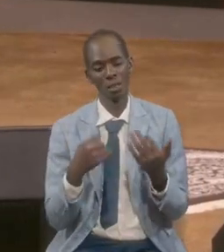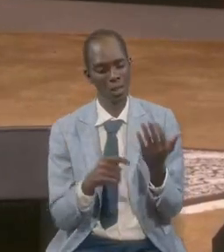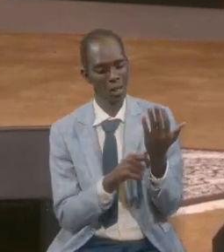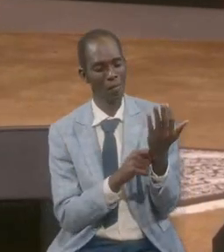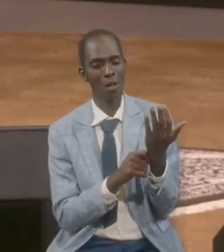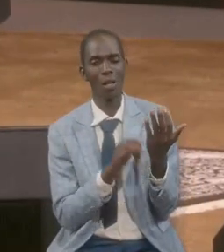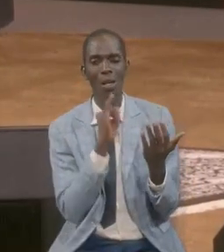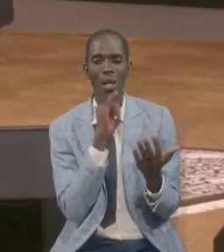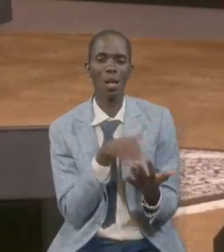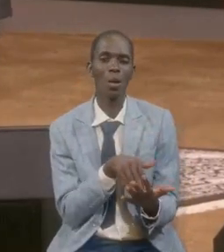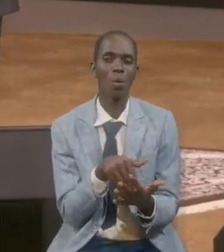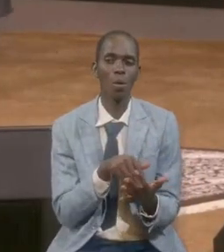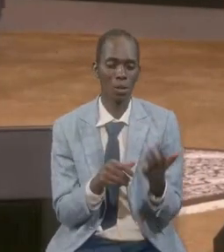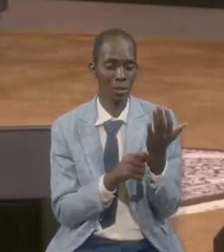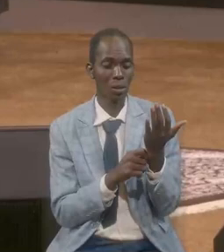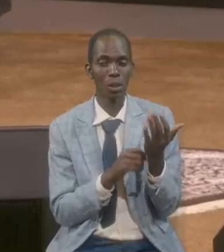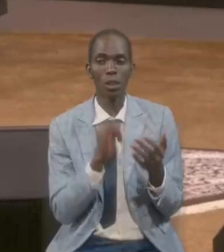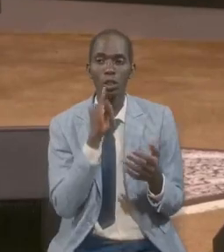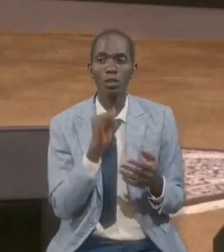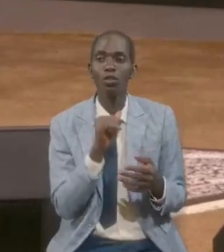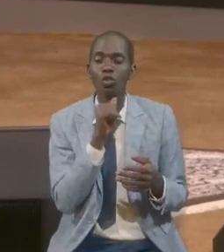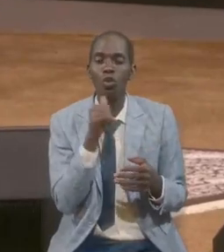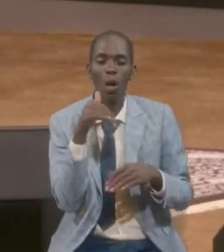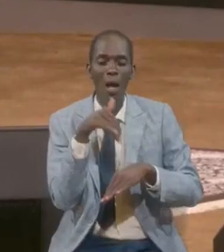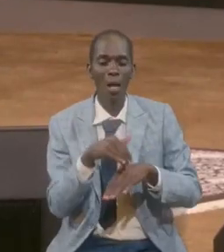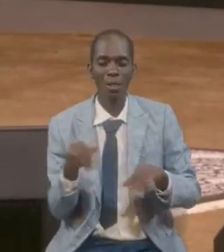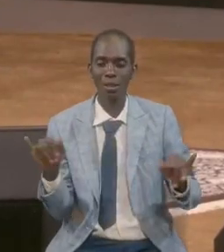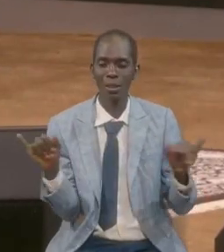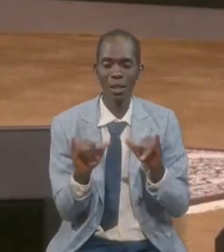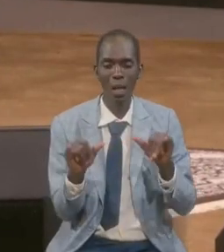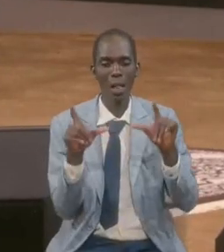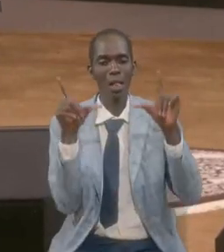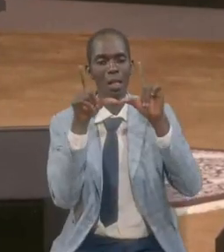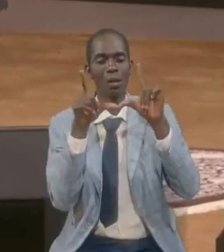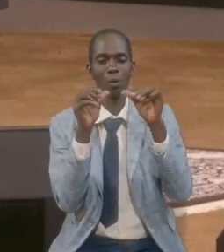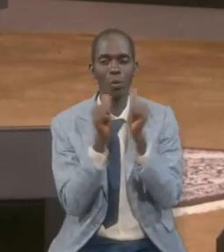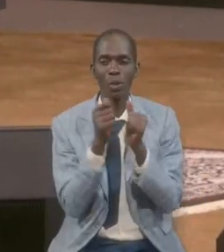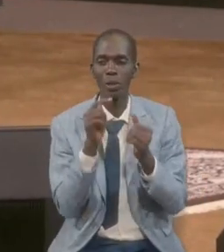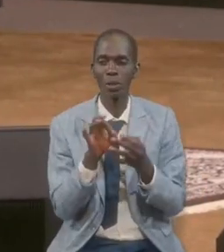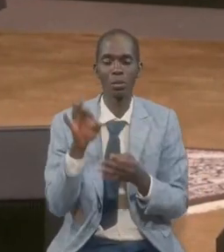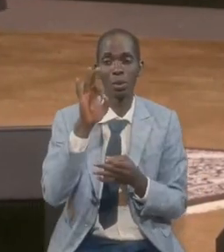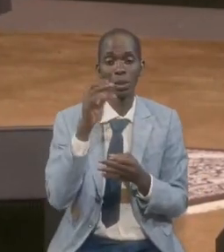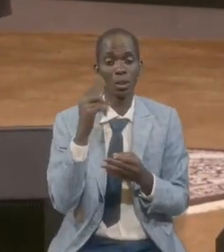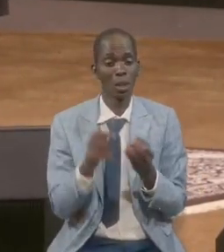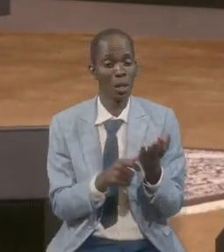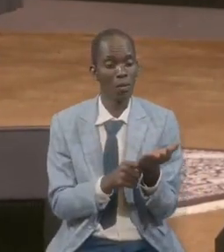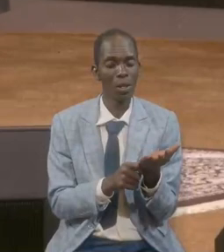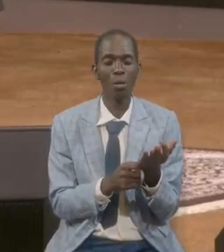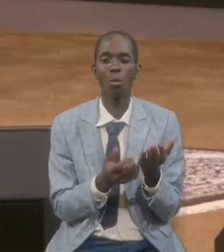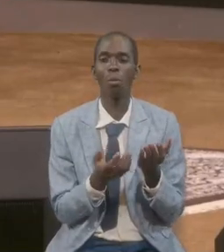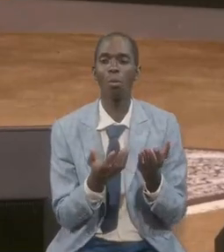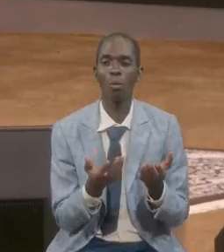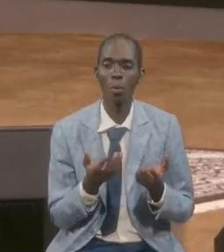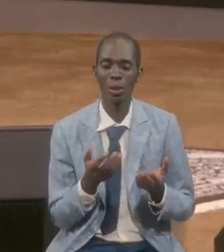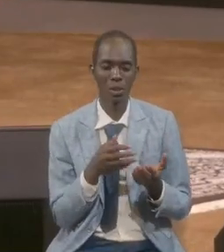faible. La chair n'est pas au même niveau que l'esprit. La chair